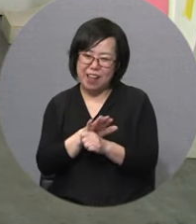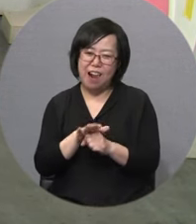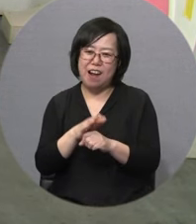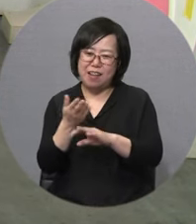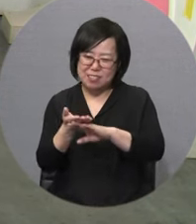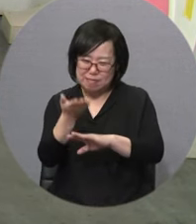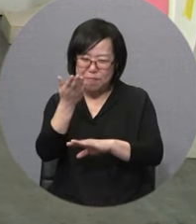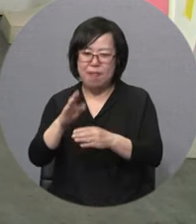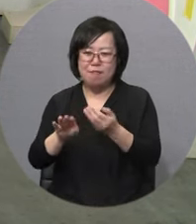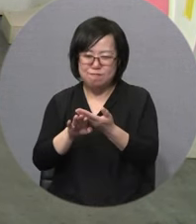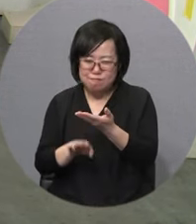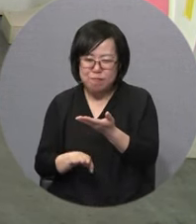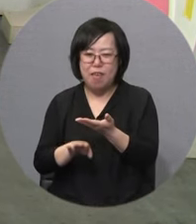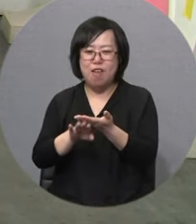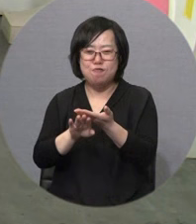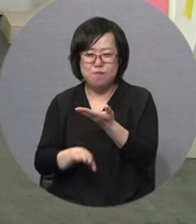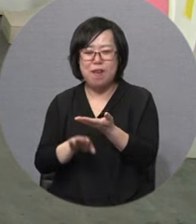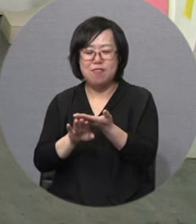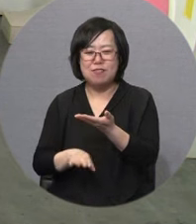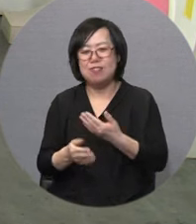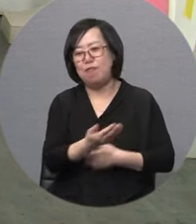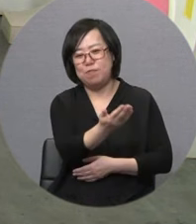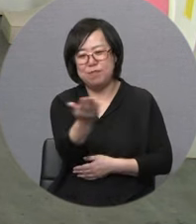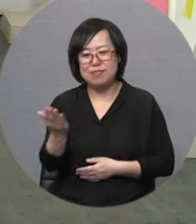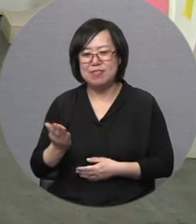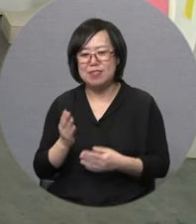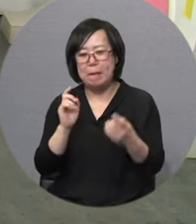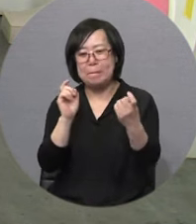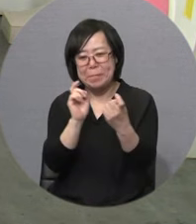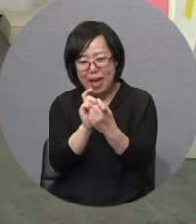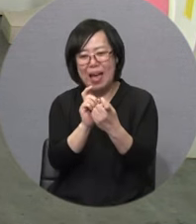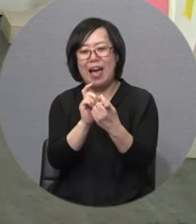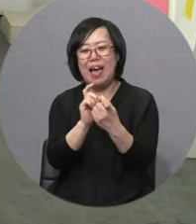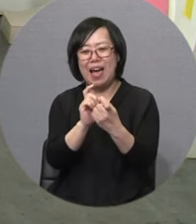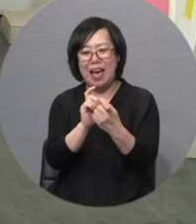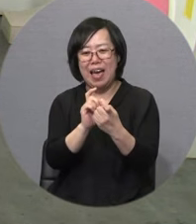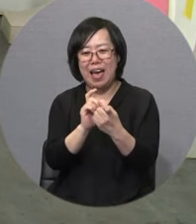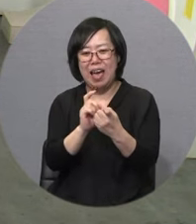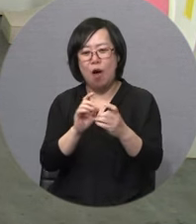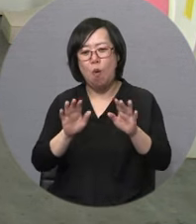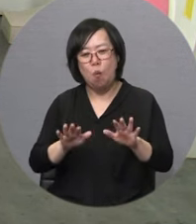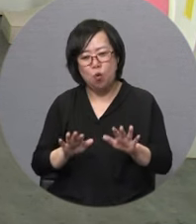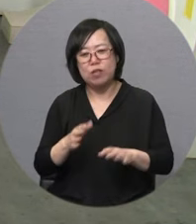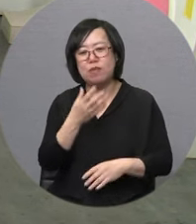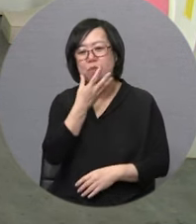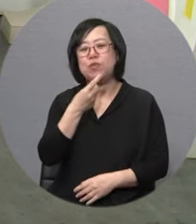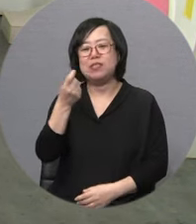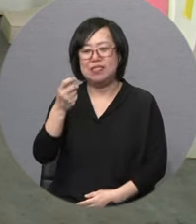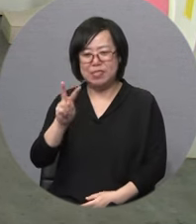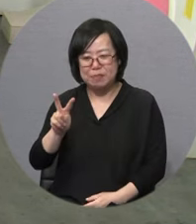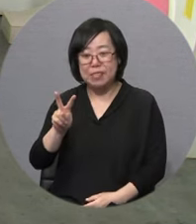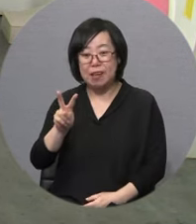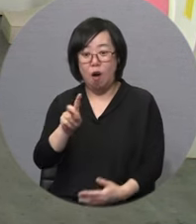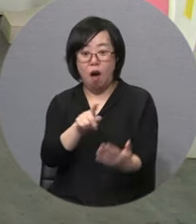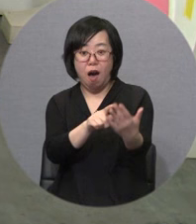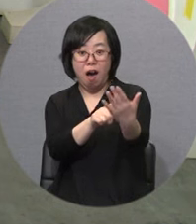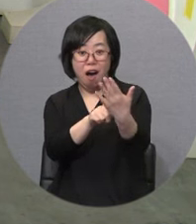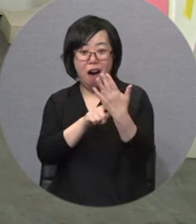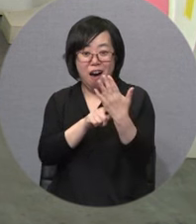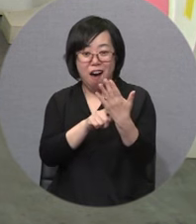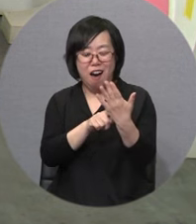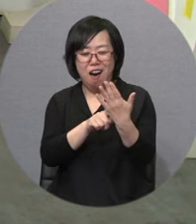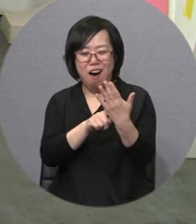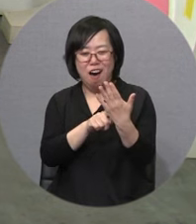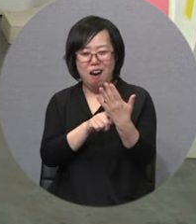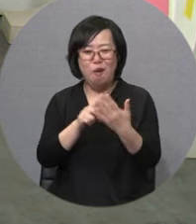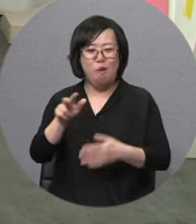후배 원도 가수님이 우리 저 우리 WBC 복집 TV 예,